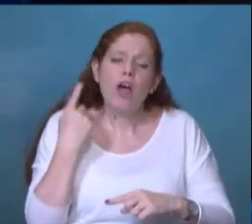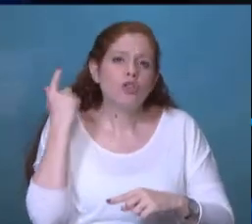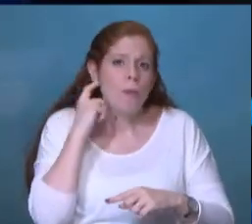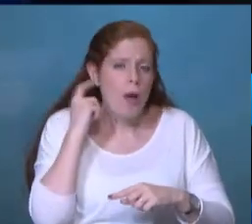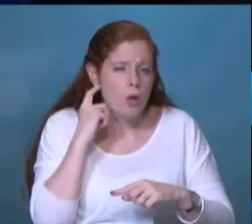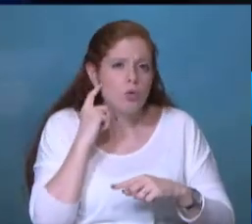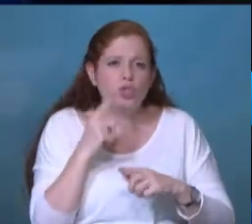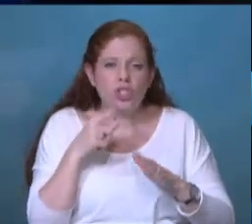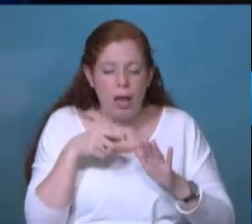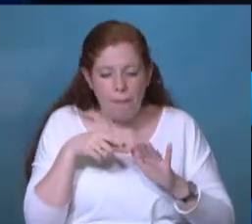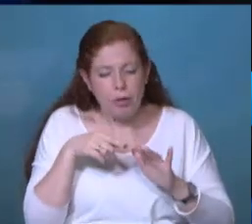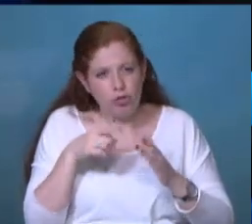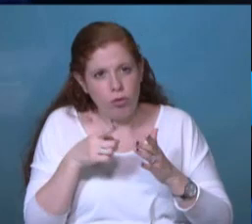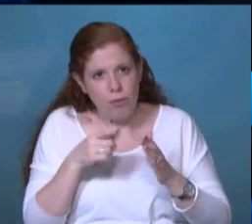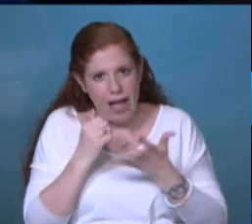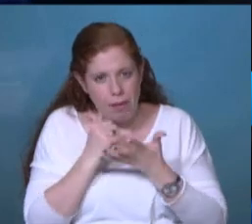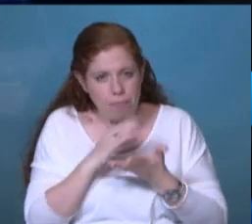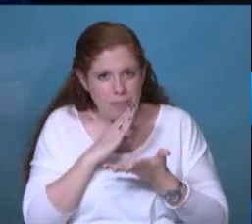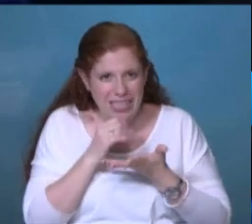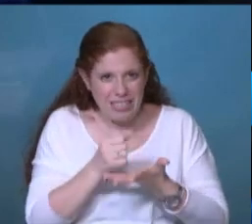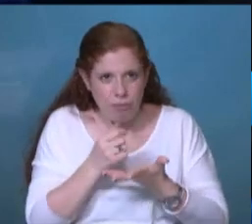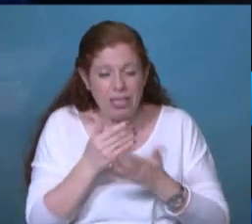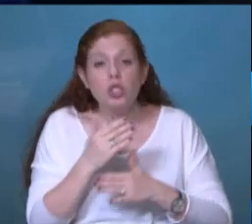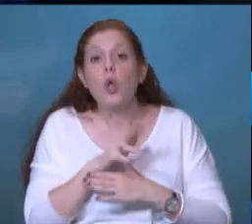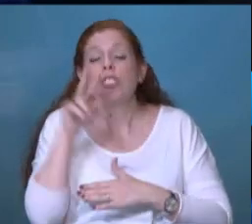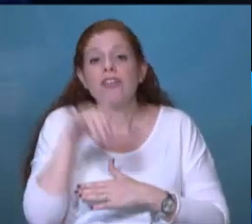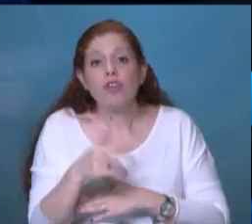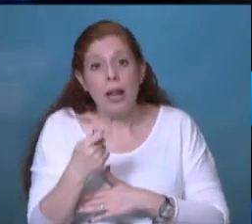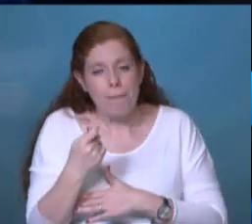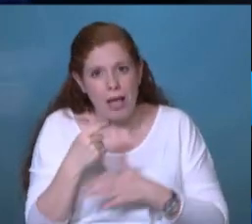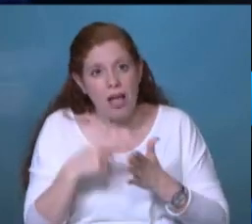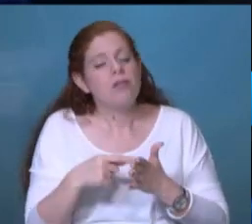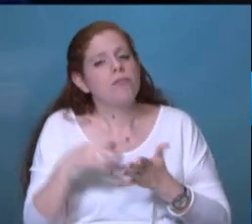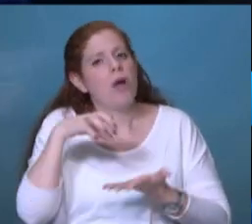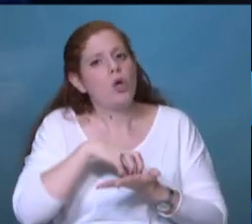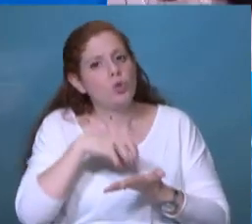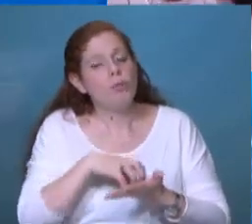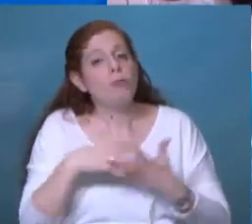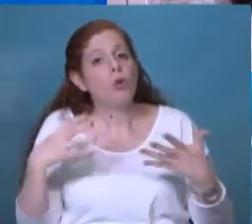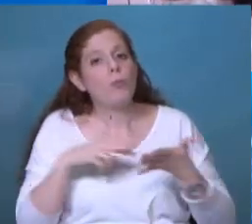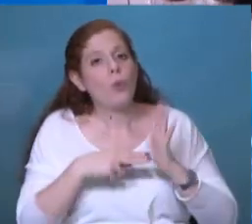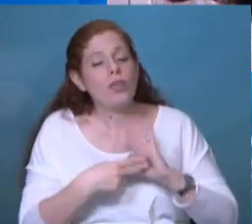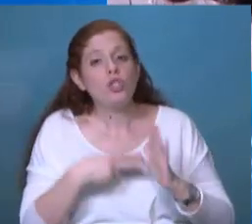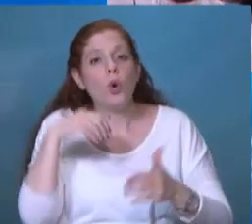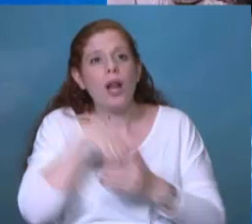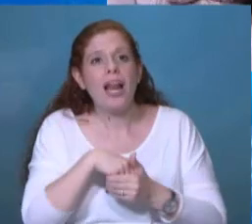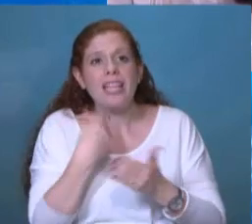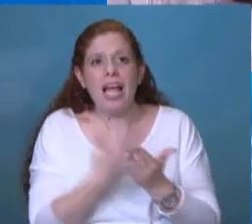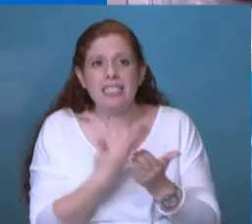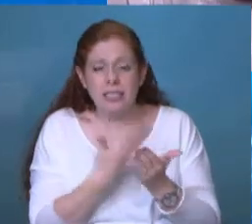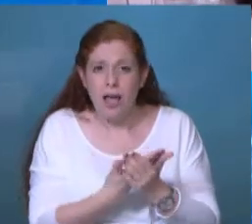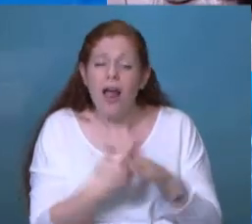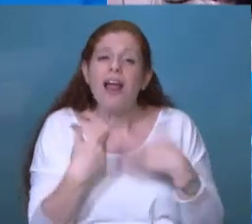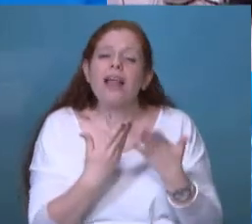שהבור בתקציב המדינה חורג ב-13 מיליארד שקלים מהיעד. ברשות המיסים מגבשים תוכנית שכוללת הצעה שנויה במחלוקת לתת